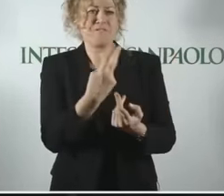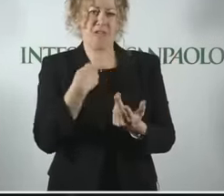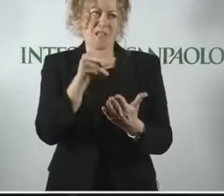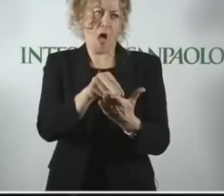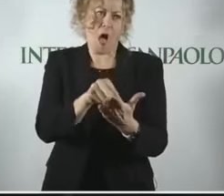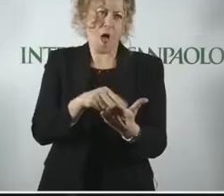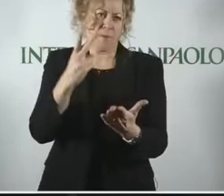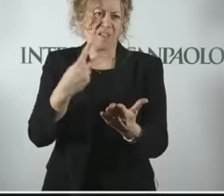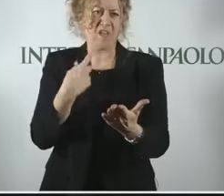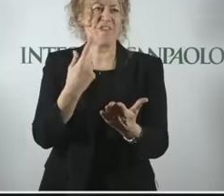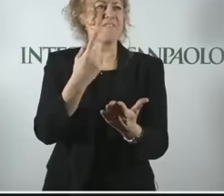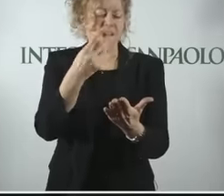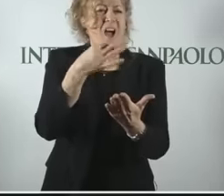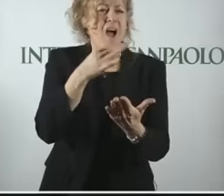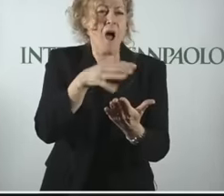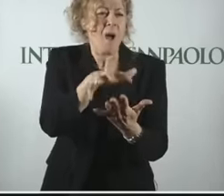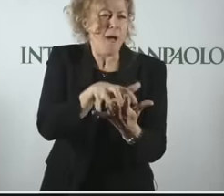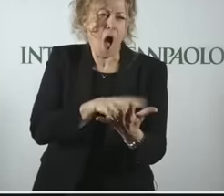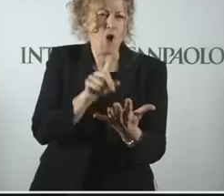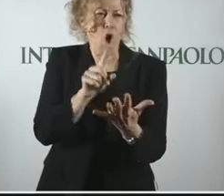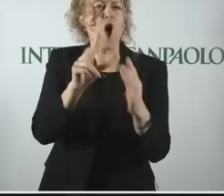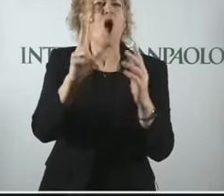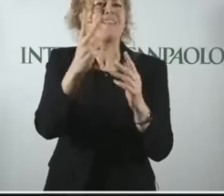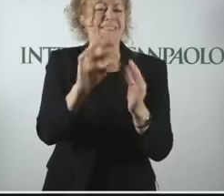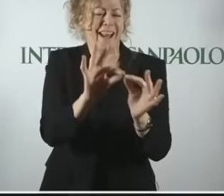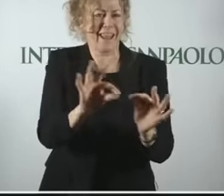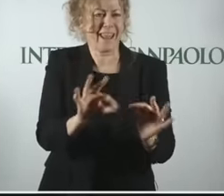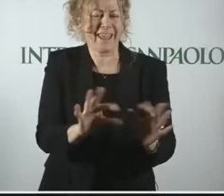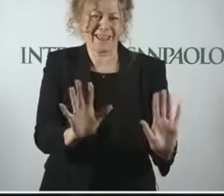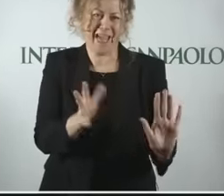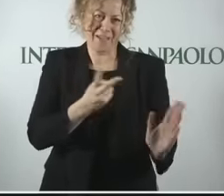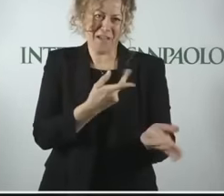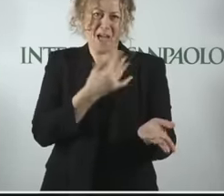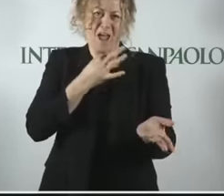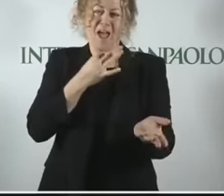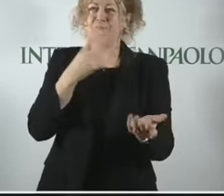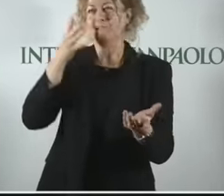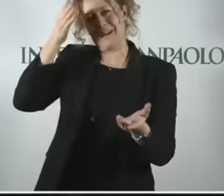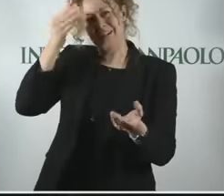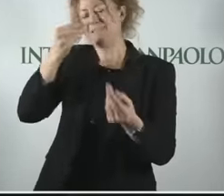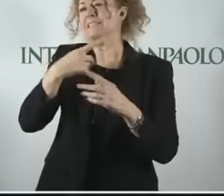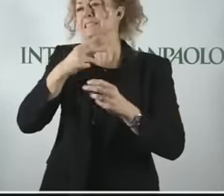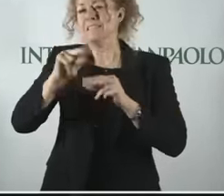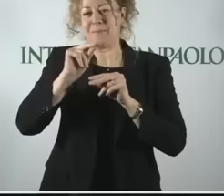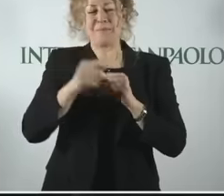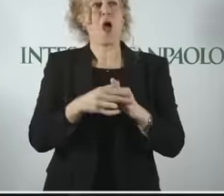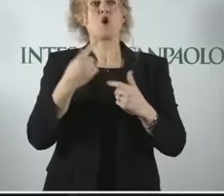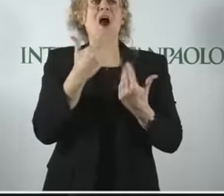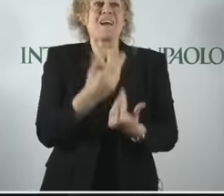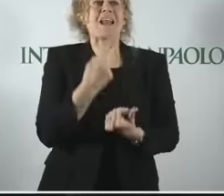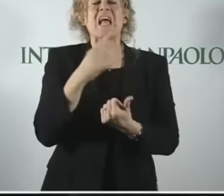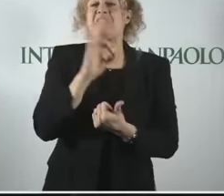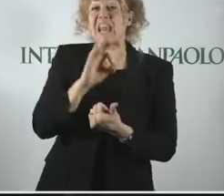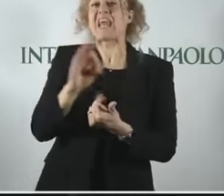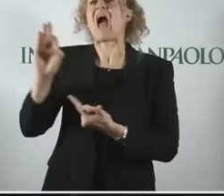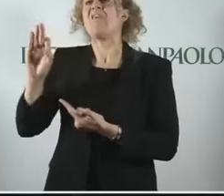appunti in realtà ci sono tre righe quindi Però io vorrei ricordare anche Federica Francesco e tutto lo staff di